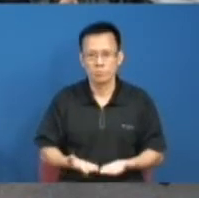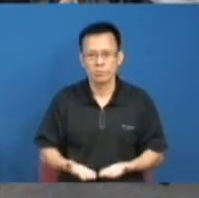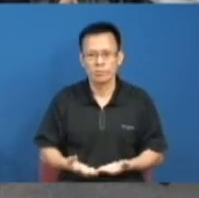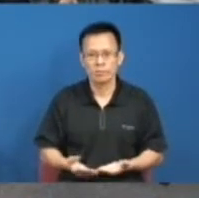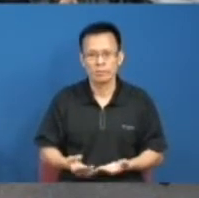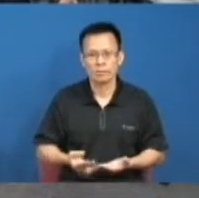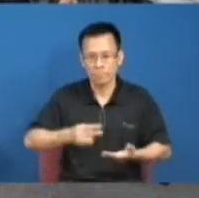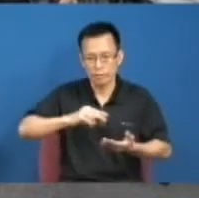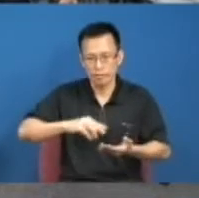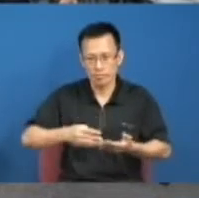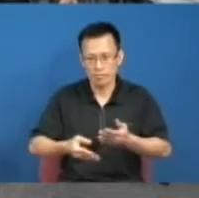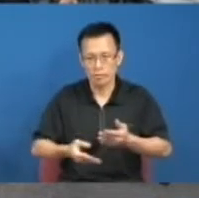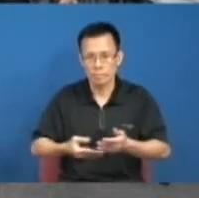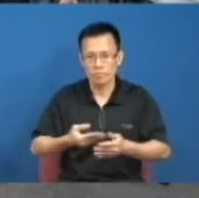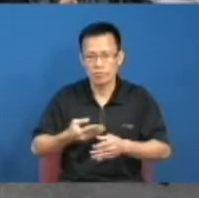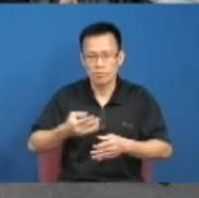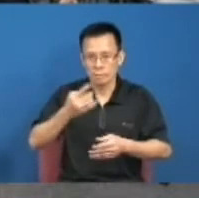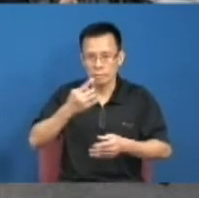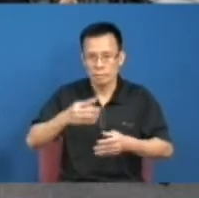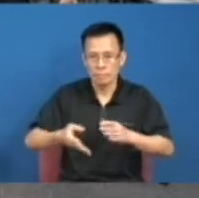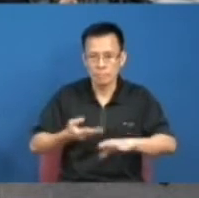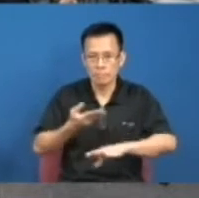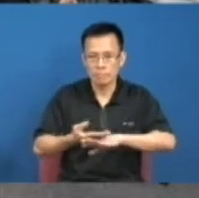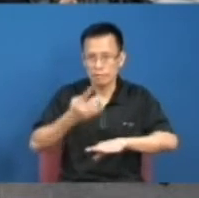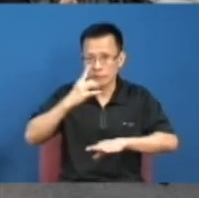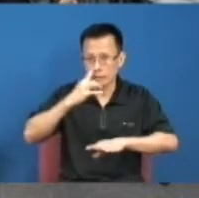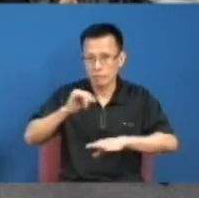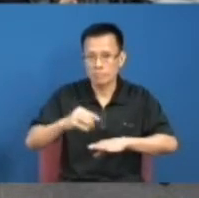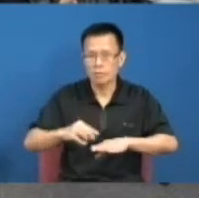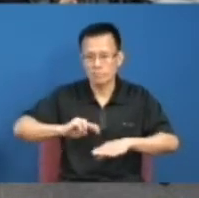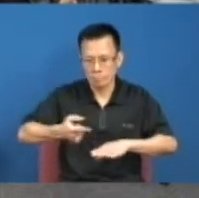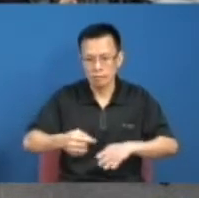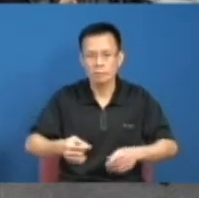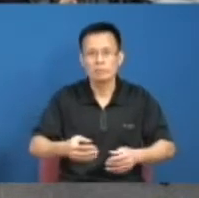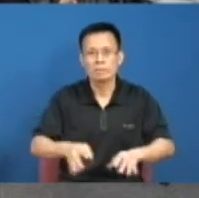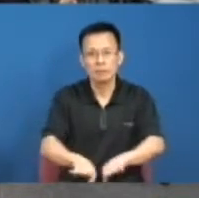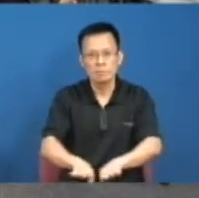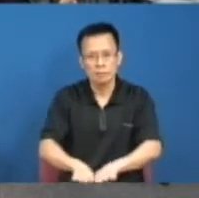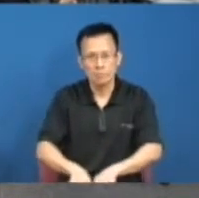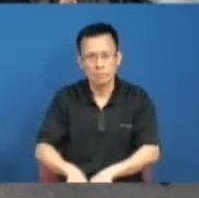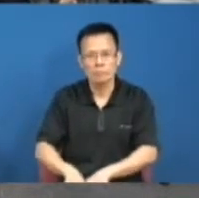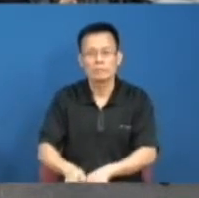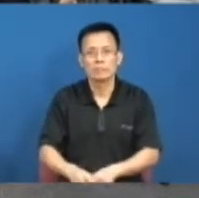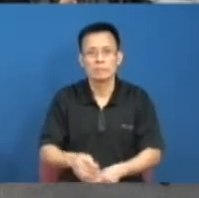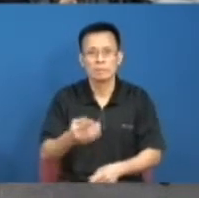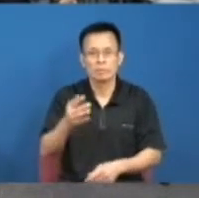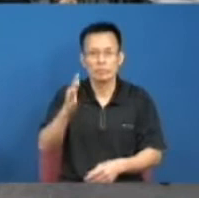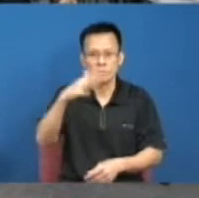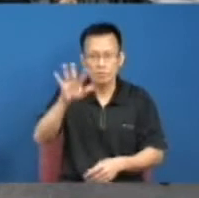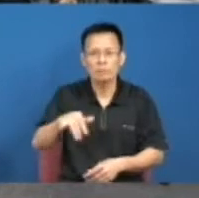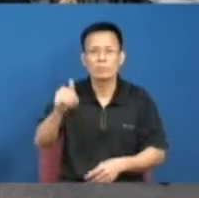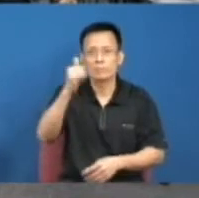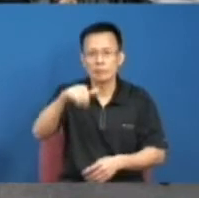翻新咧就可能作走瓦仔，換埋瓦仔咧就可能有啲即係都5000-6000元啦，起碼